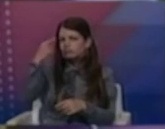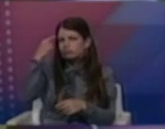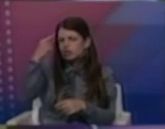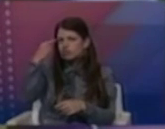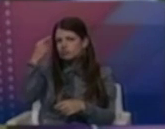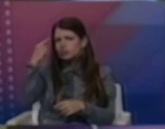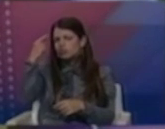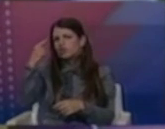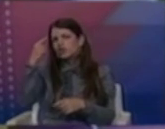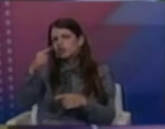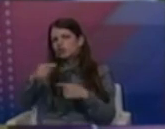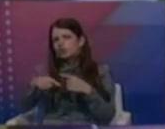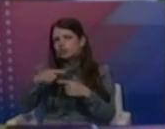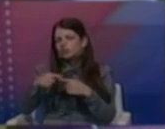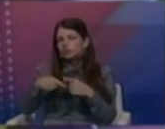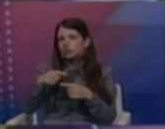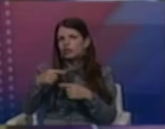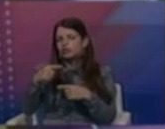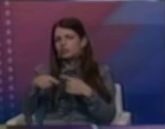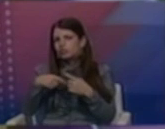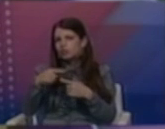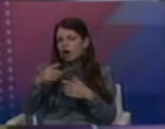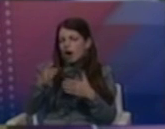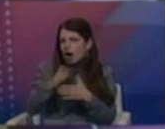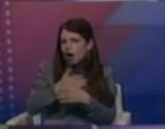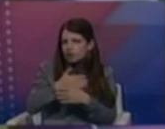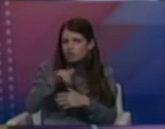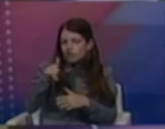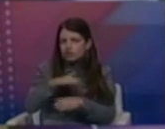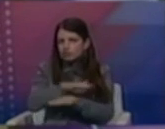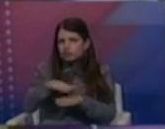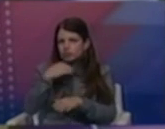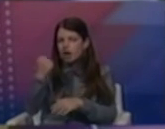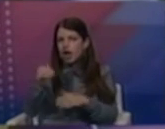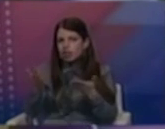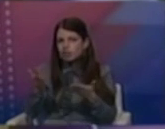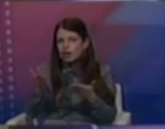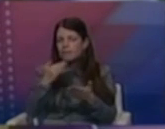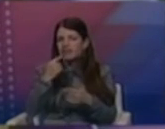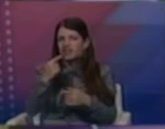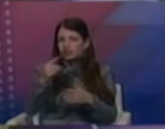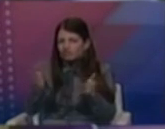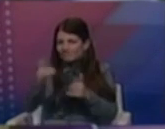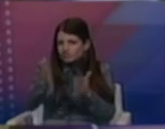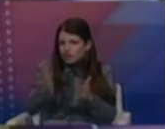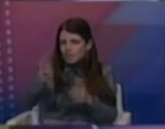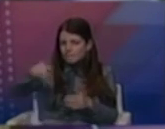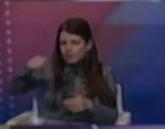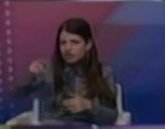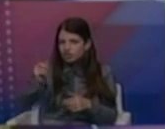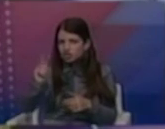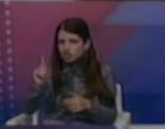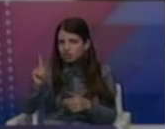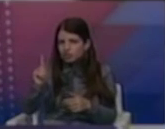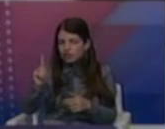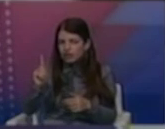fuq komoditajiet minħabba inċertezza li tista' tinħoloq. Għalhekk meta ngħidu l-qafas qed infissru wkoll il-miżuri